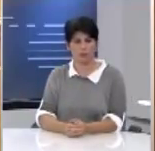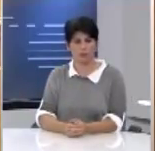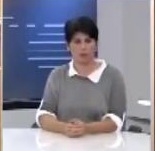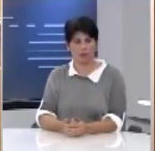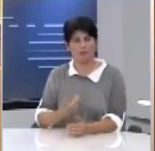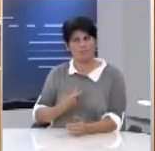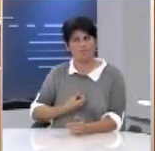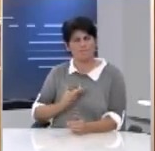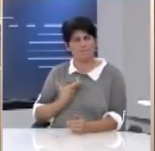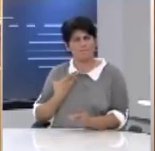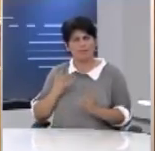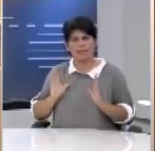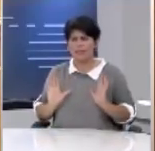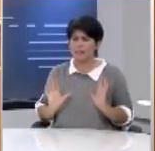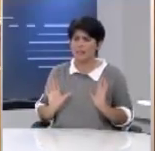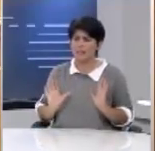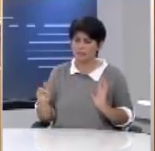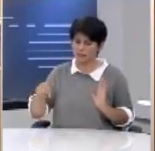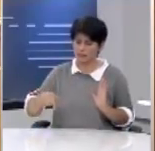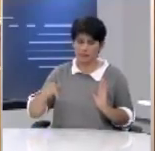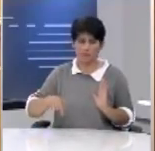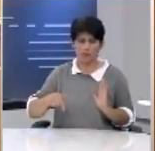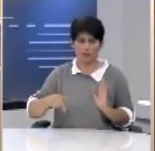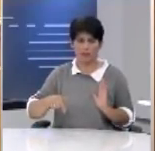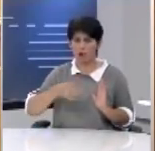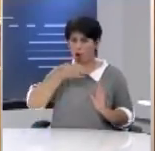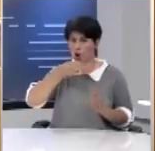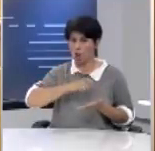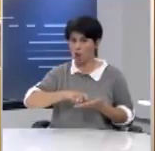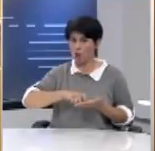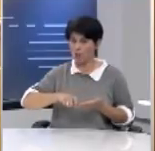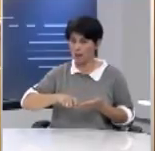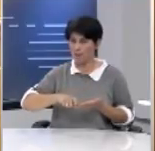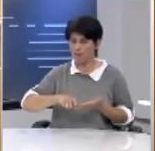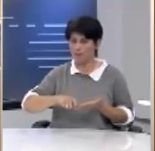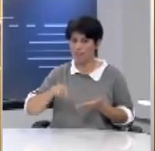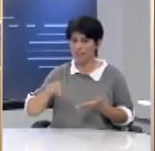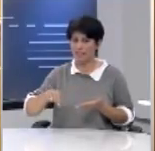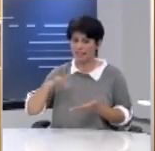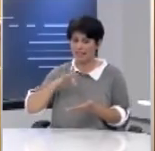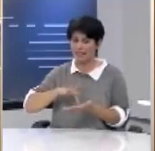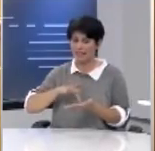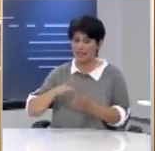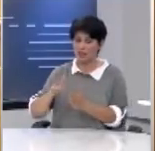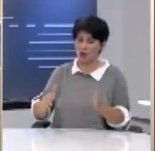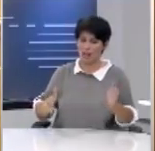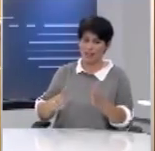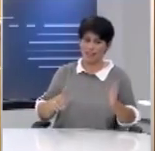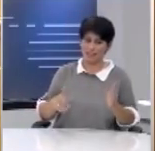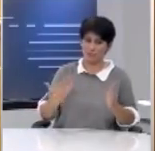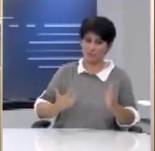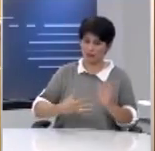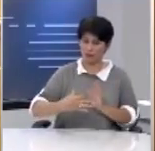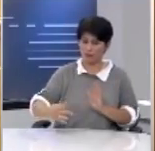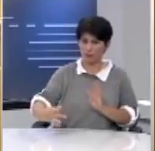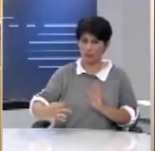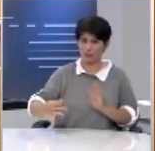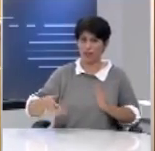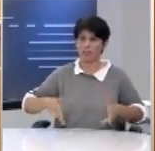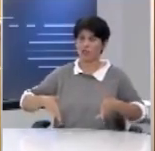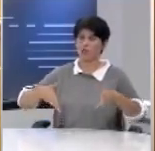Έχω την αίσθηση ότι ο σημερινός λογογράφος πρέπει να ήταν από αυτούς της κεντροαριστεράς που έχει προσλάβει στο